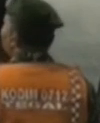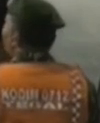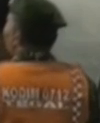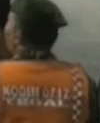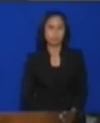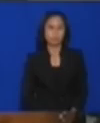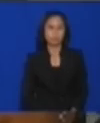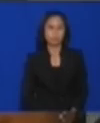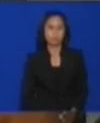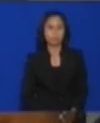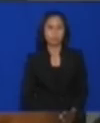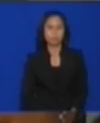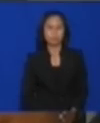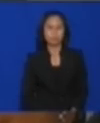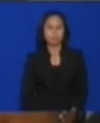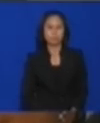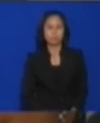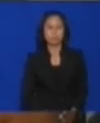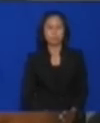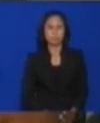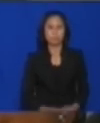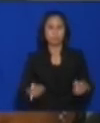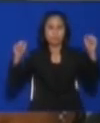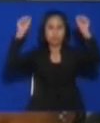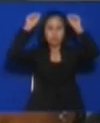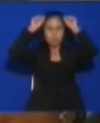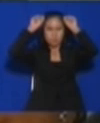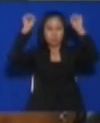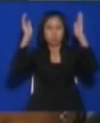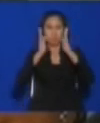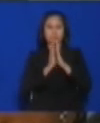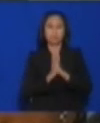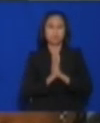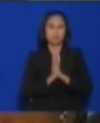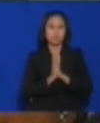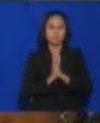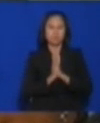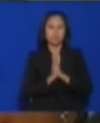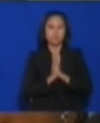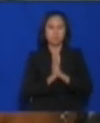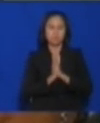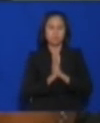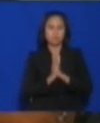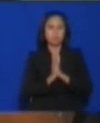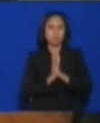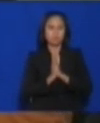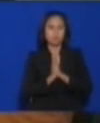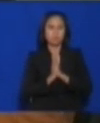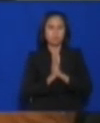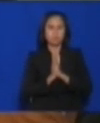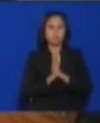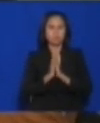a smile arrohmanirrohim Hai assalamualaikum warohmatullohi